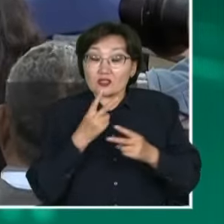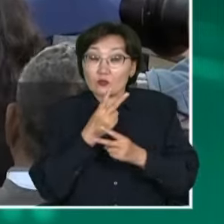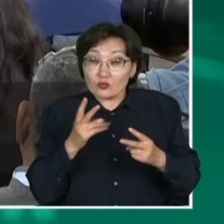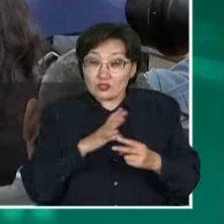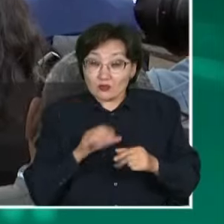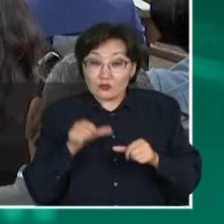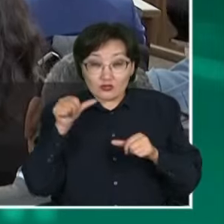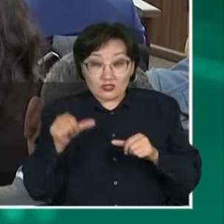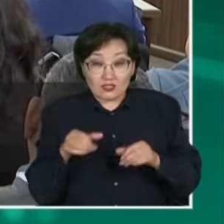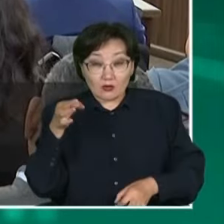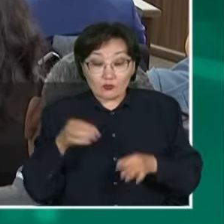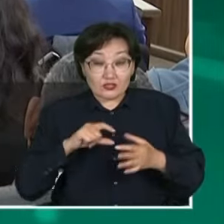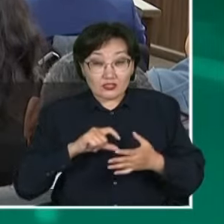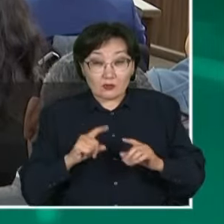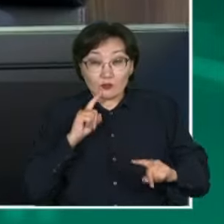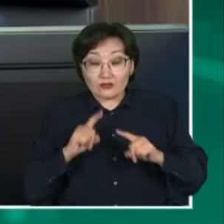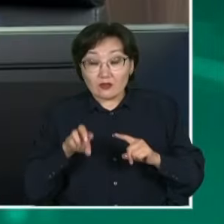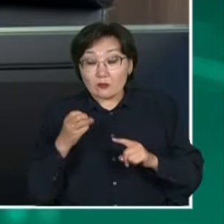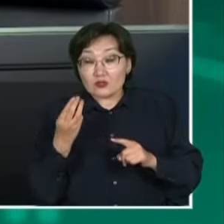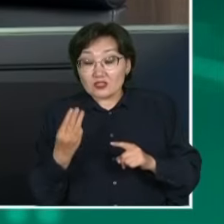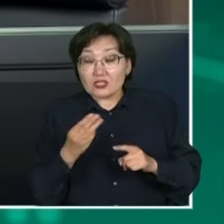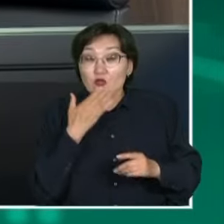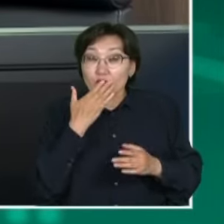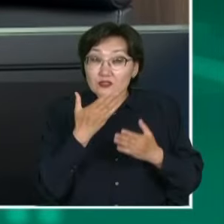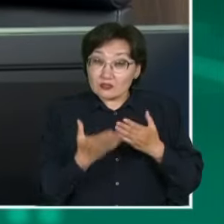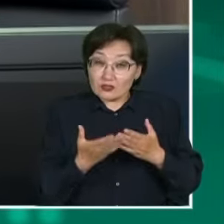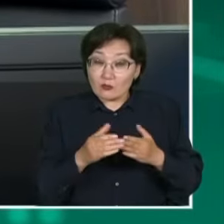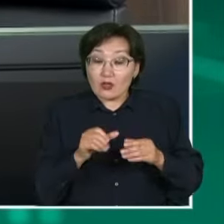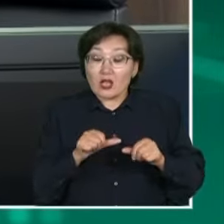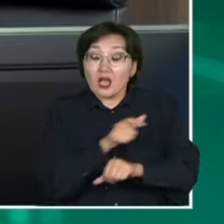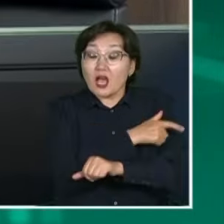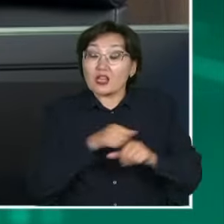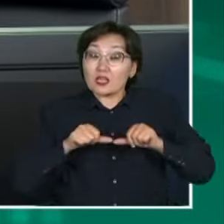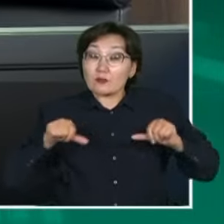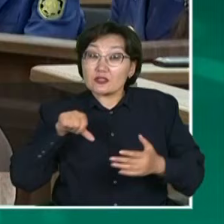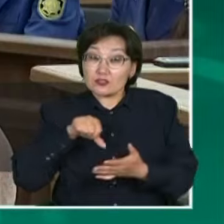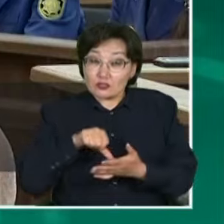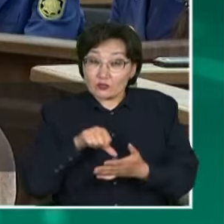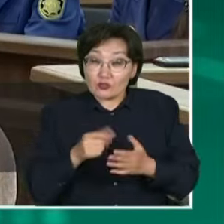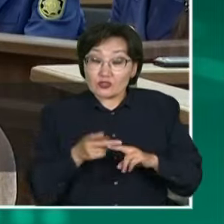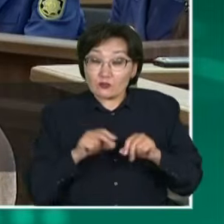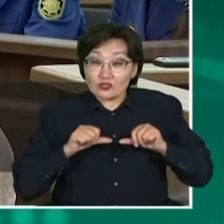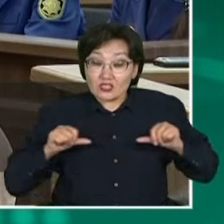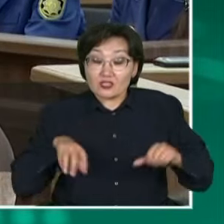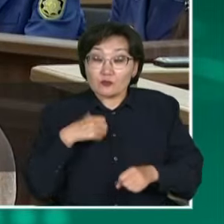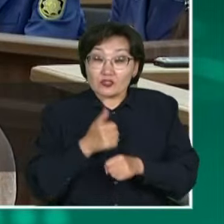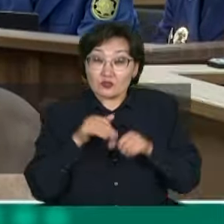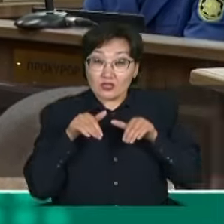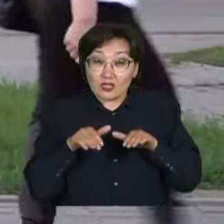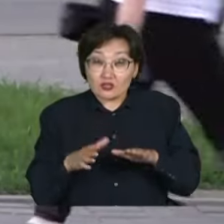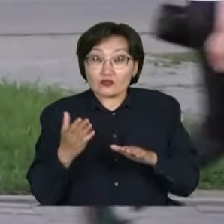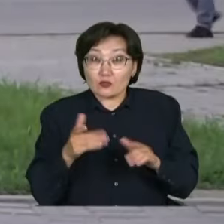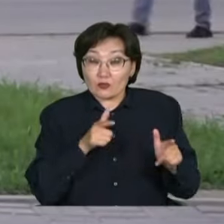жолғы ерекшелік сот отырысына сотталушы Бишімбаевтың сұрауы мен алқабилердің қатысуы. Сөйтіп, сол алқабилер негізгі үкімнің